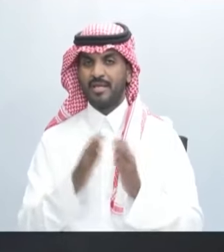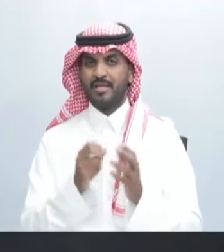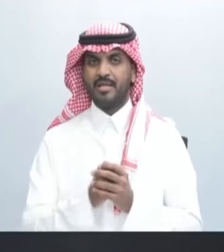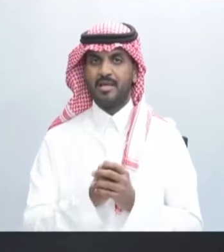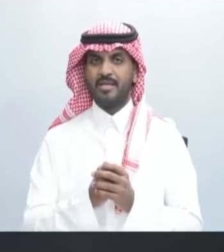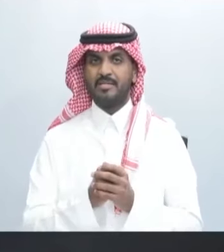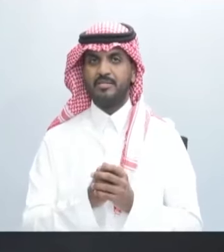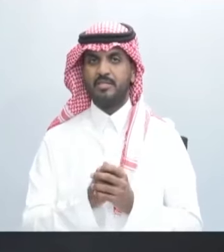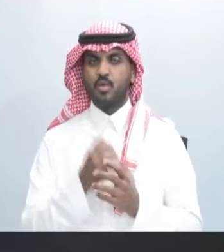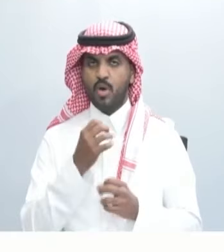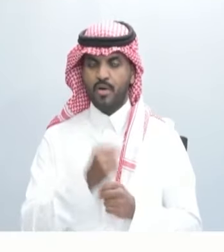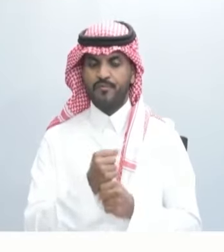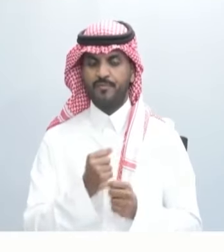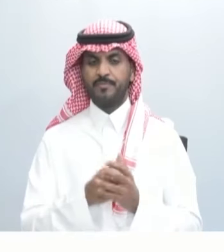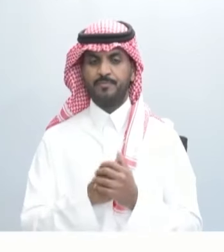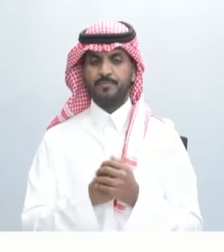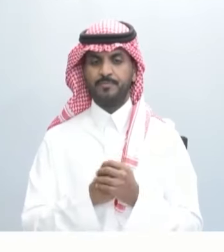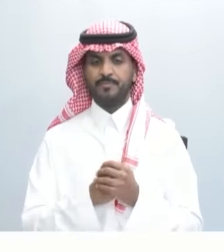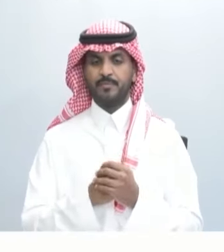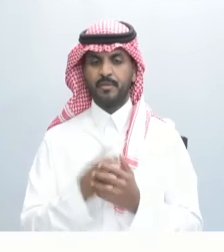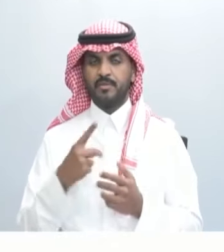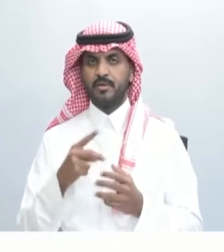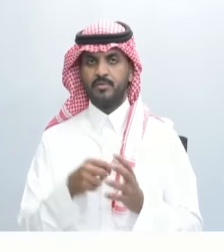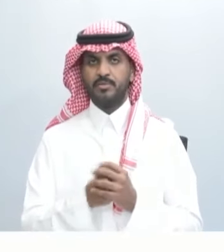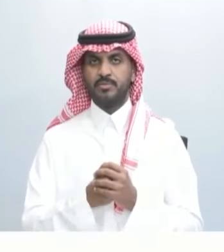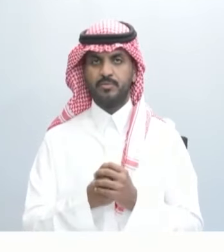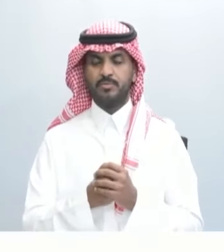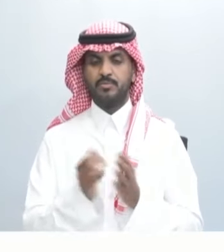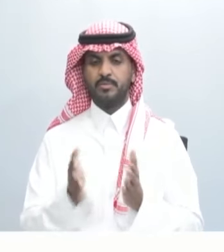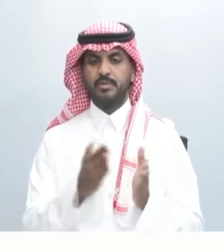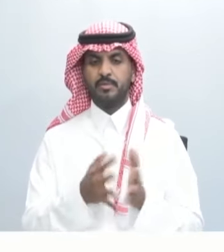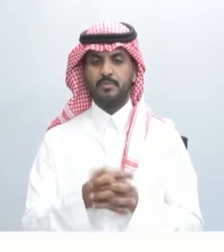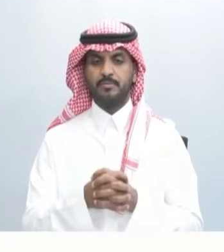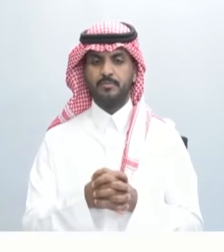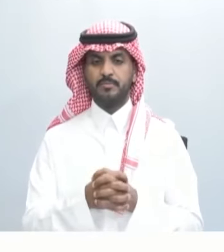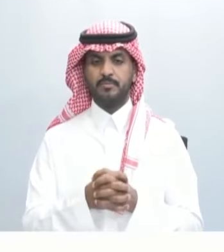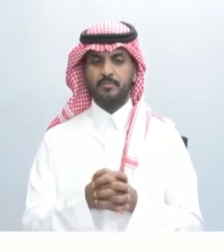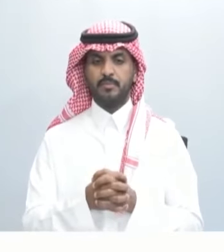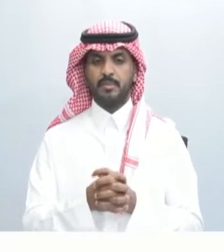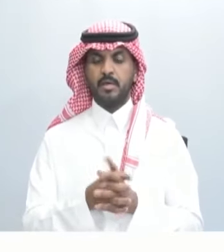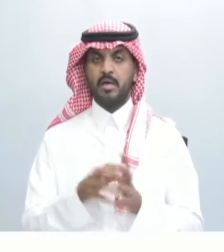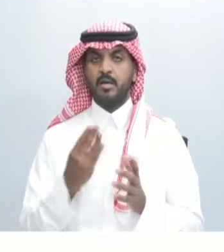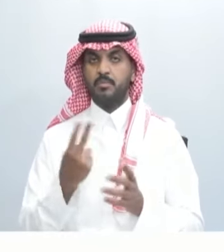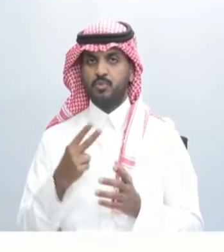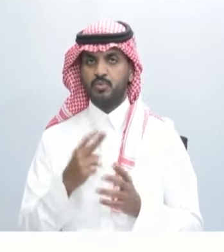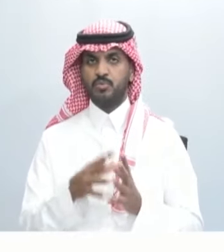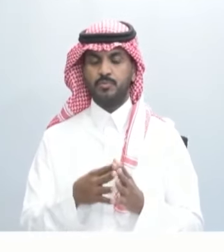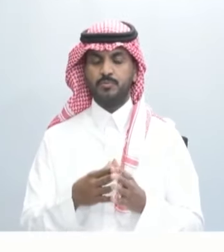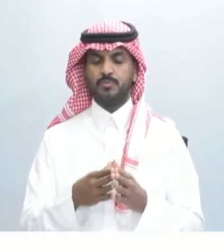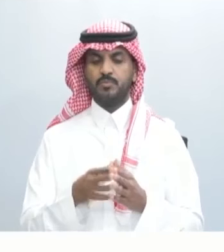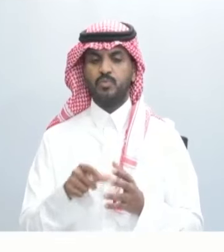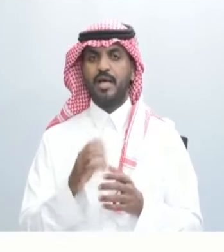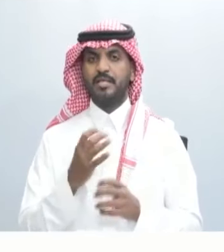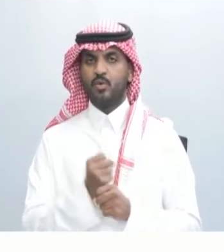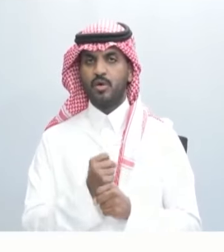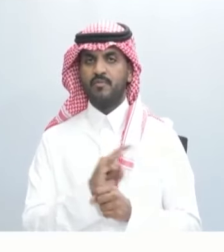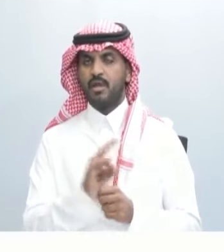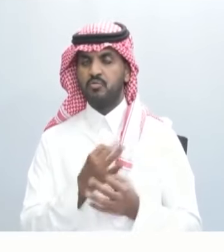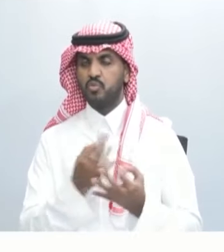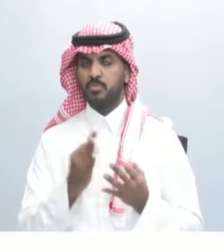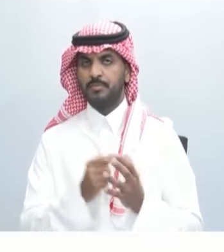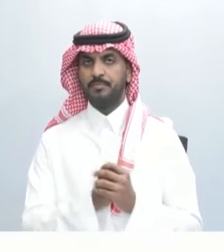اتوقف مباشره فنقول 12 بعد ذلك اربعه وعشرون هنا اتوقف لن